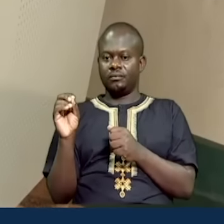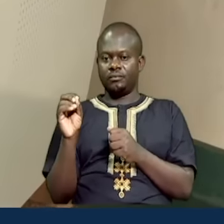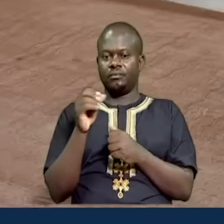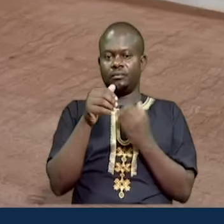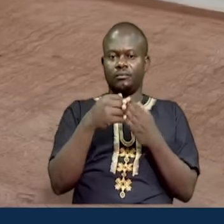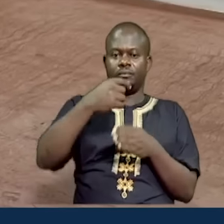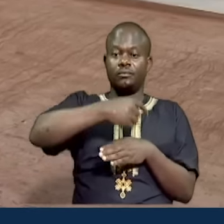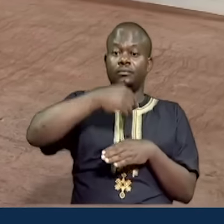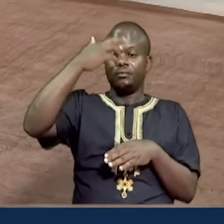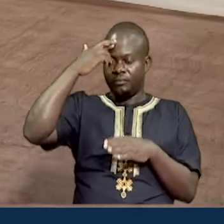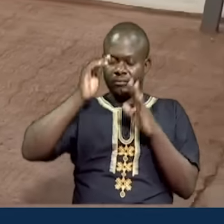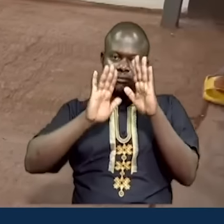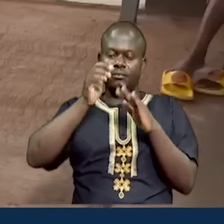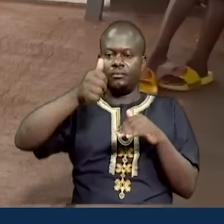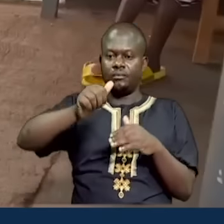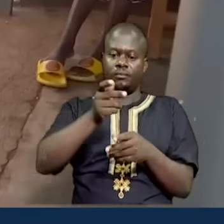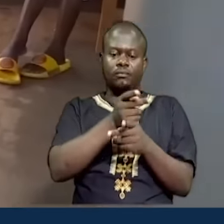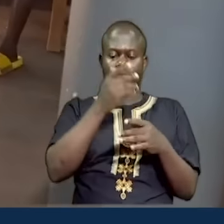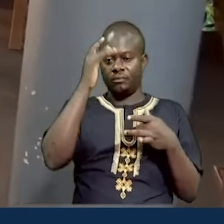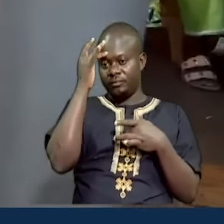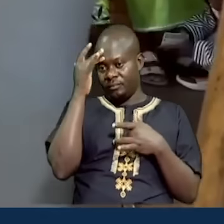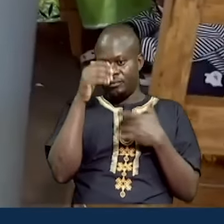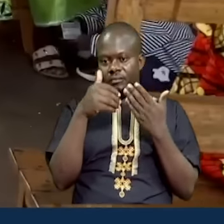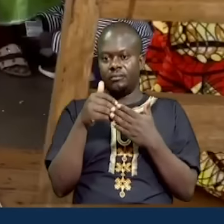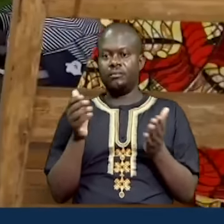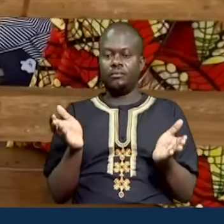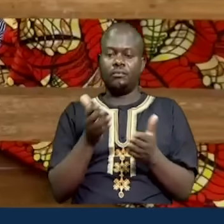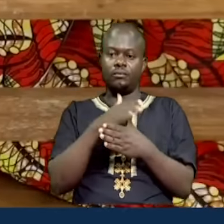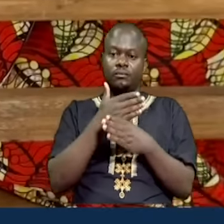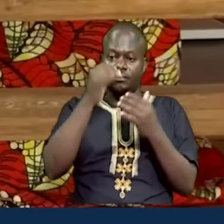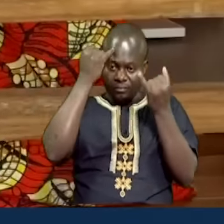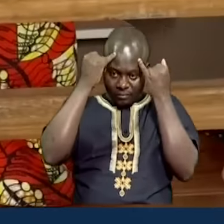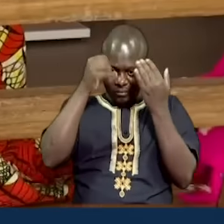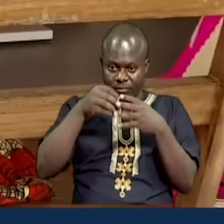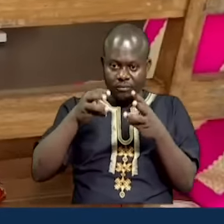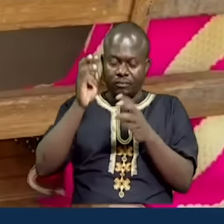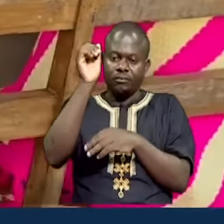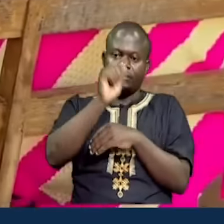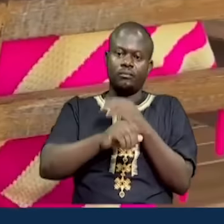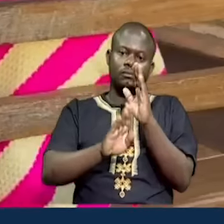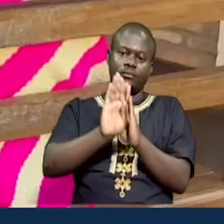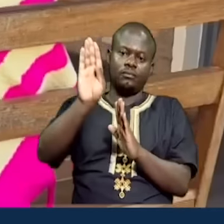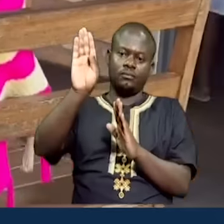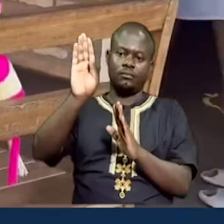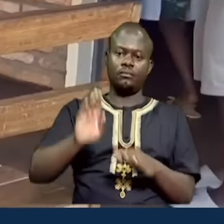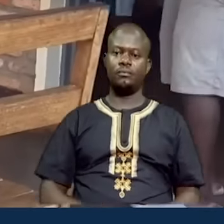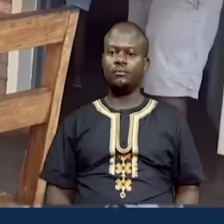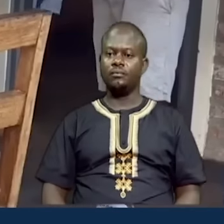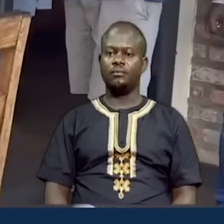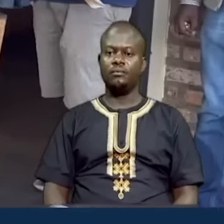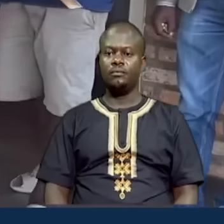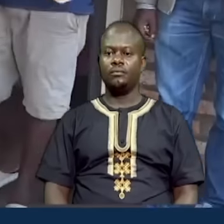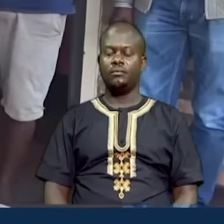ari umunsi wo kuzirikana uruhare rwabo mu kwita ku barwayi no kungurana ibitekerezo uburyo barushaho kwiteza imbere Jean Paul